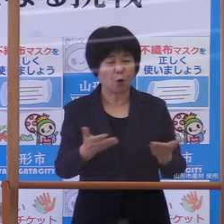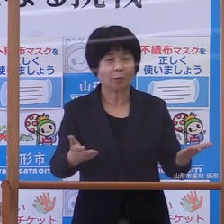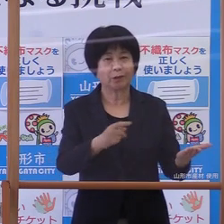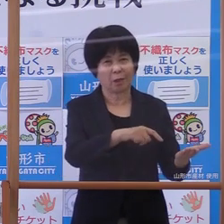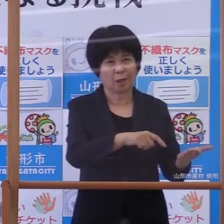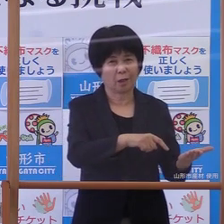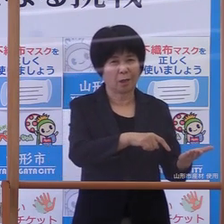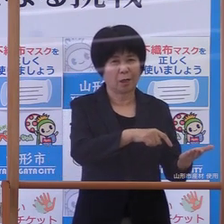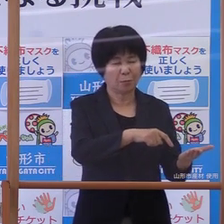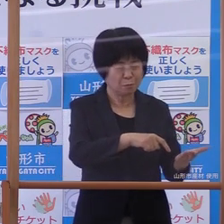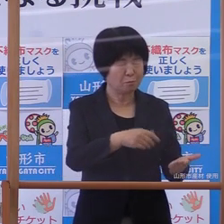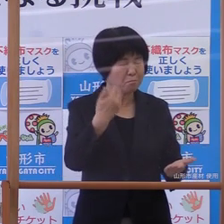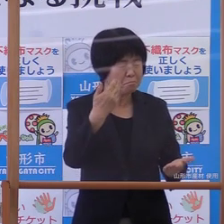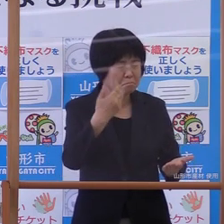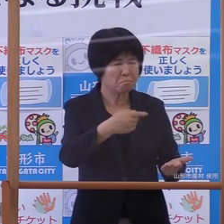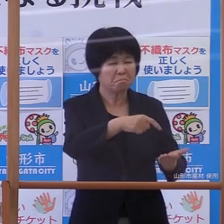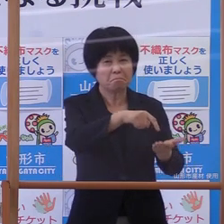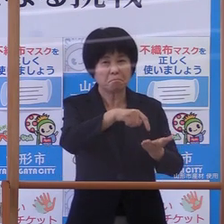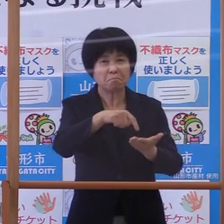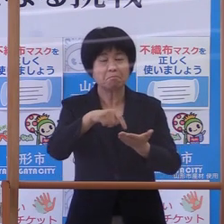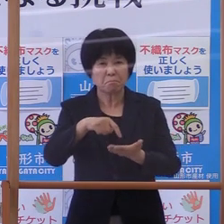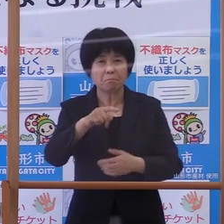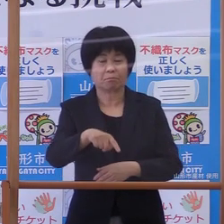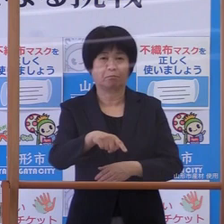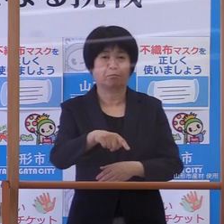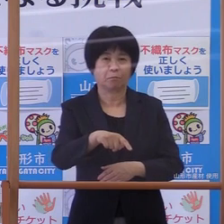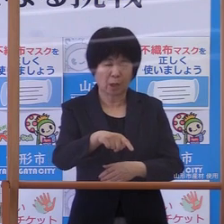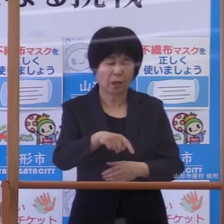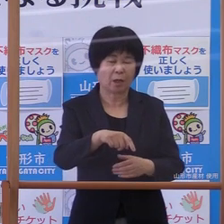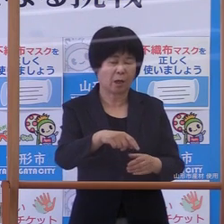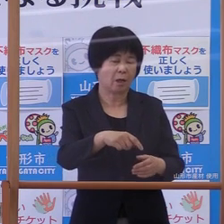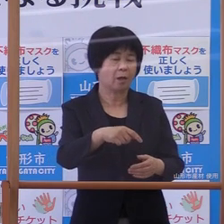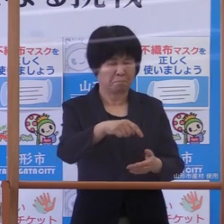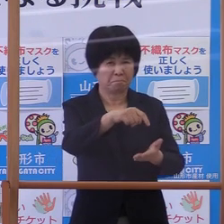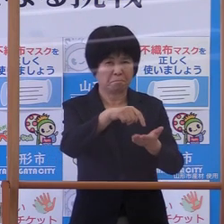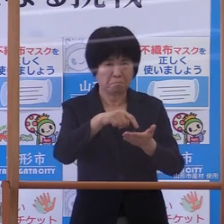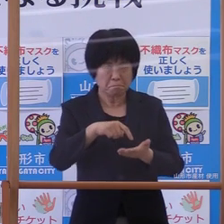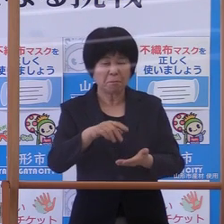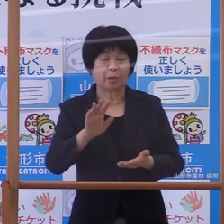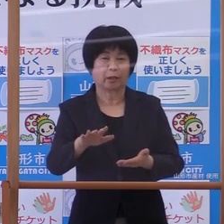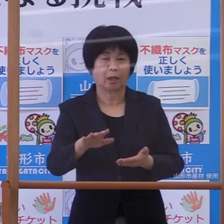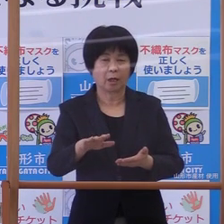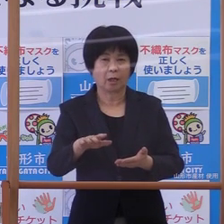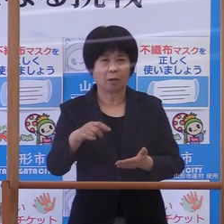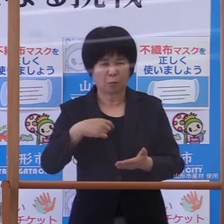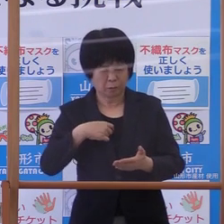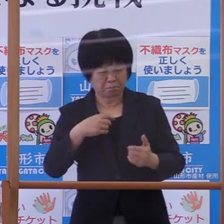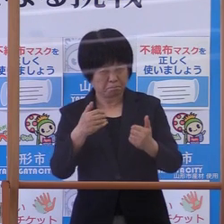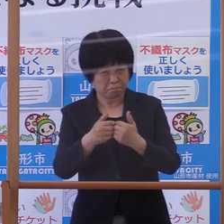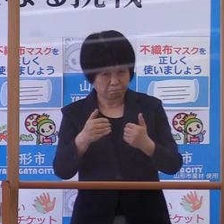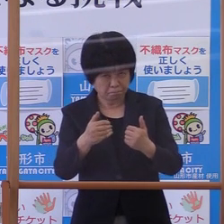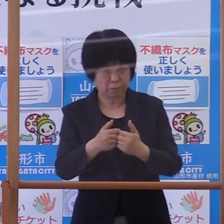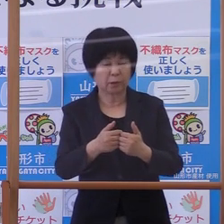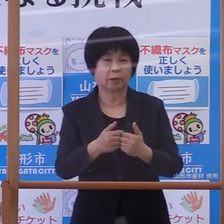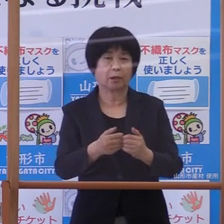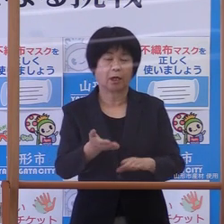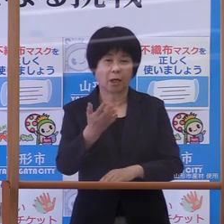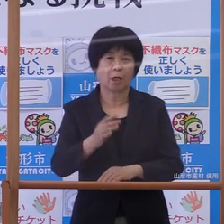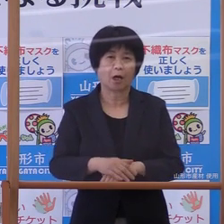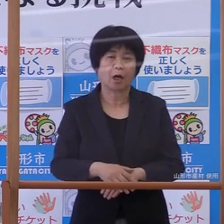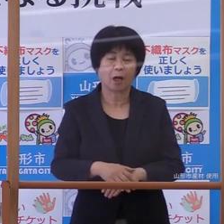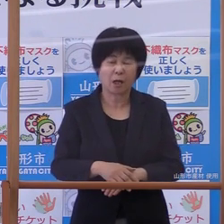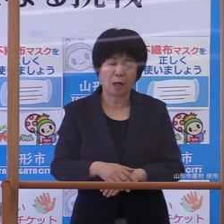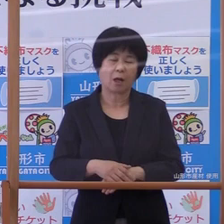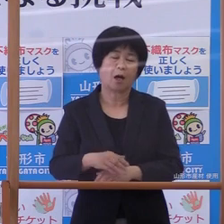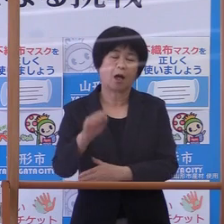お問い合わせをいただいておりますので、お問い合わせがあり次第ですね、こちらの方と協議をさせていただいて認定店を増